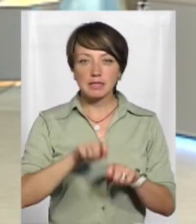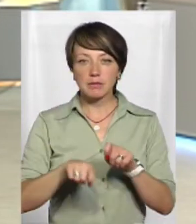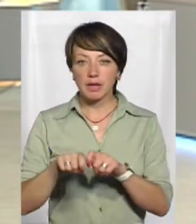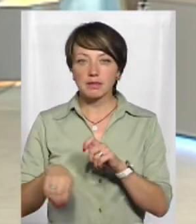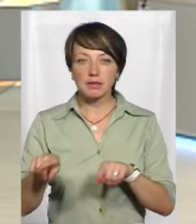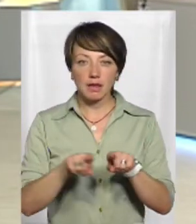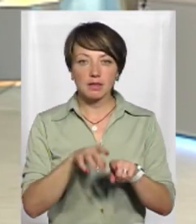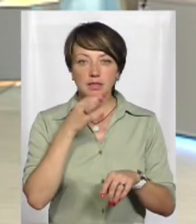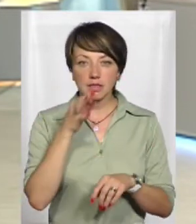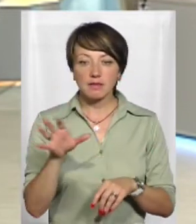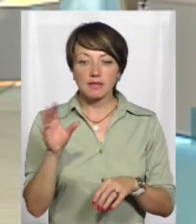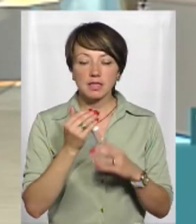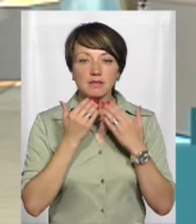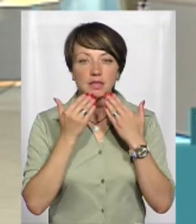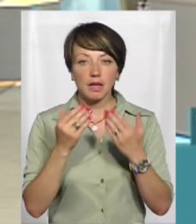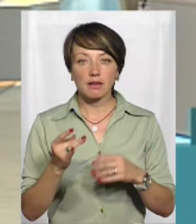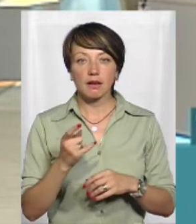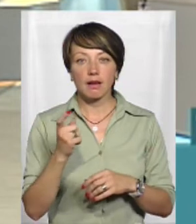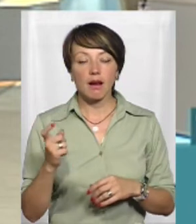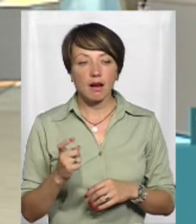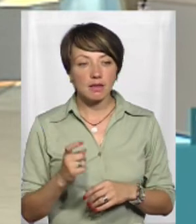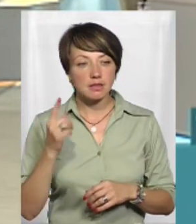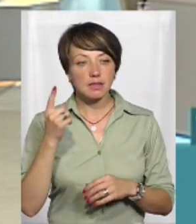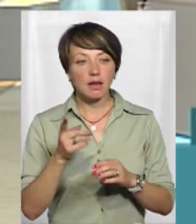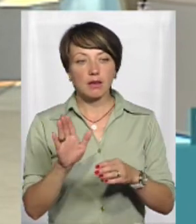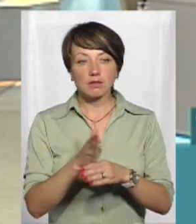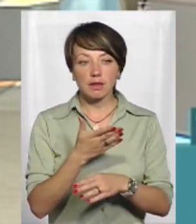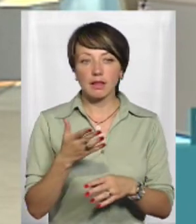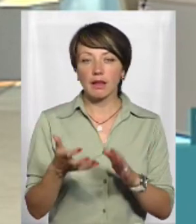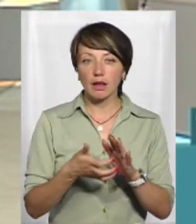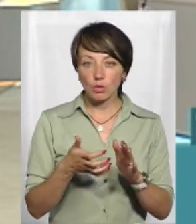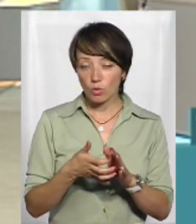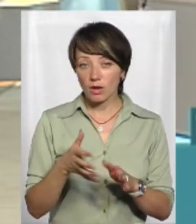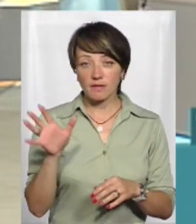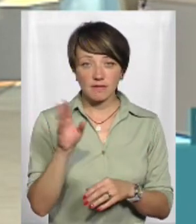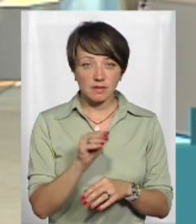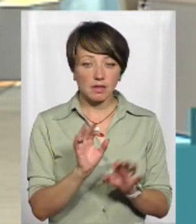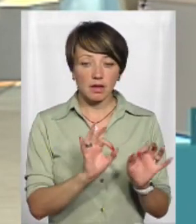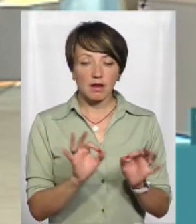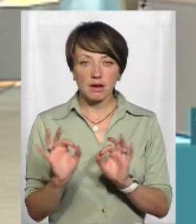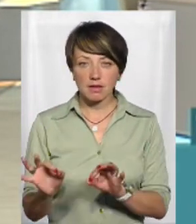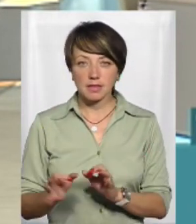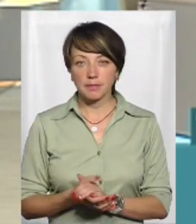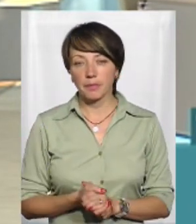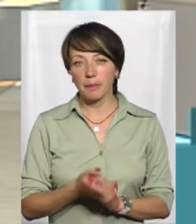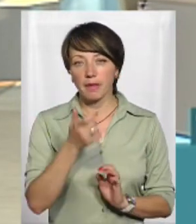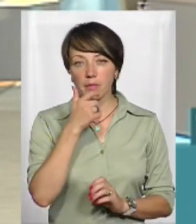все, зверталися декілька разів, усували недоліки і все там гаразд. Пане